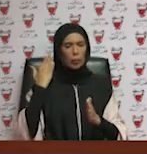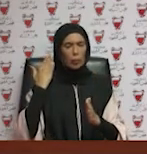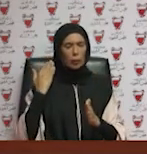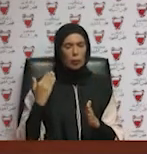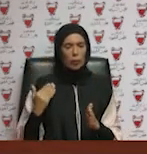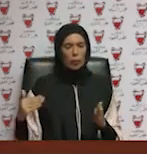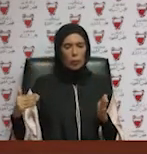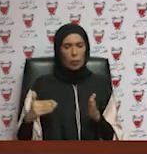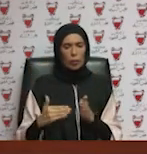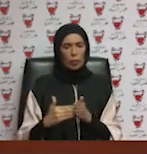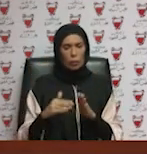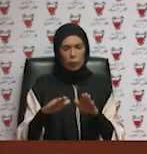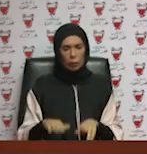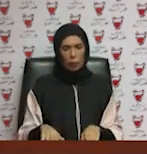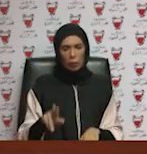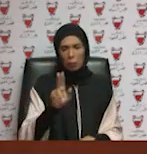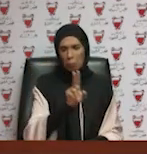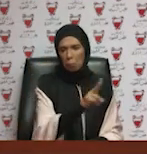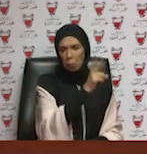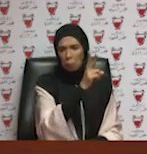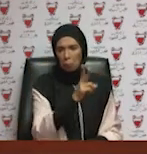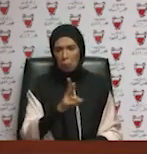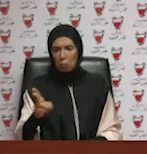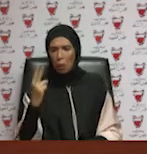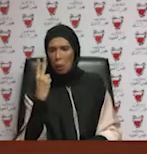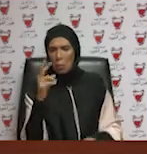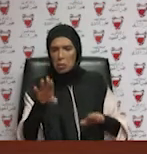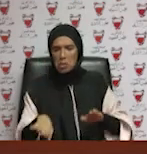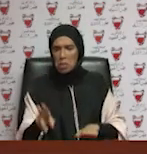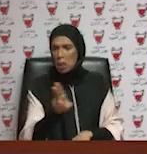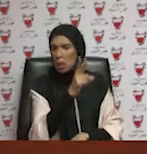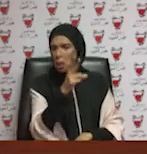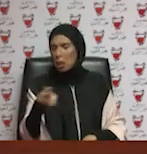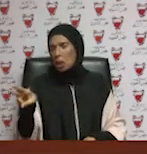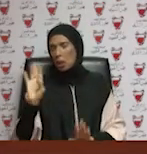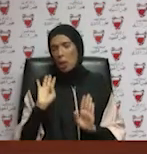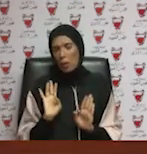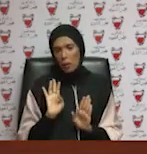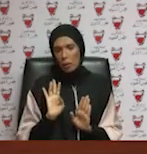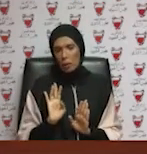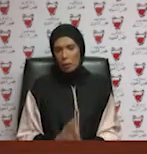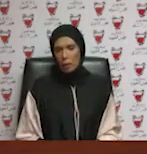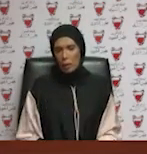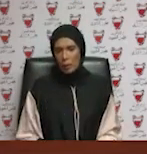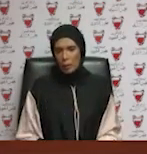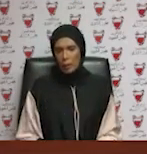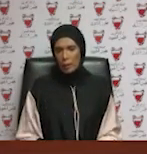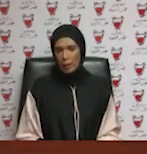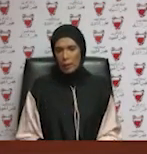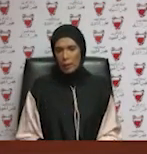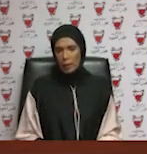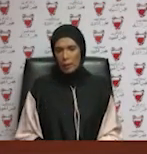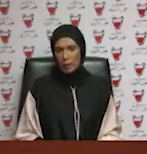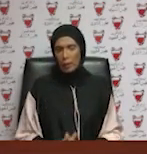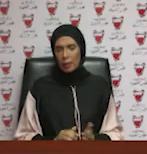ذلك أن المجلسين قد اختلفا، وسوف يكون يعني لا مناص من أنه تفعيل المادة 25 من الدستور